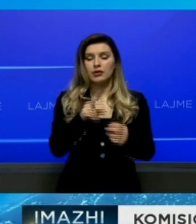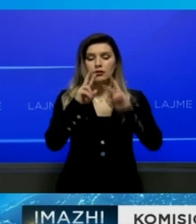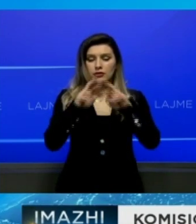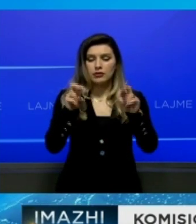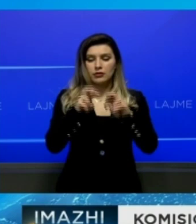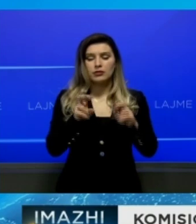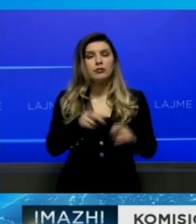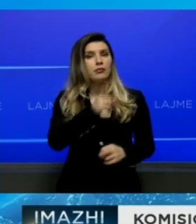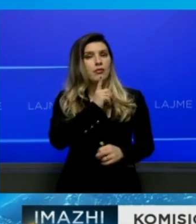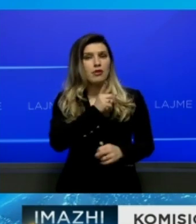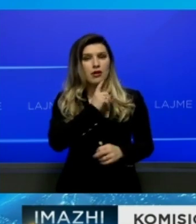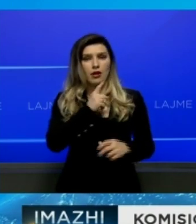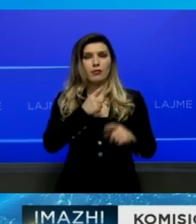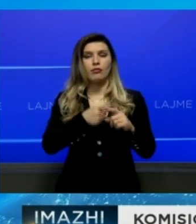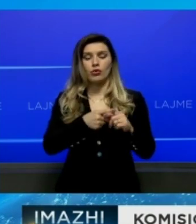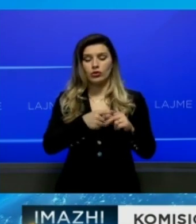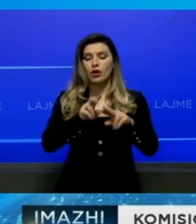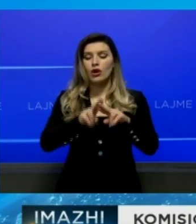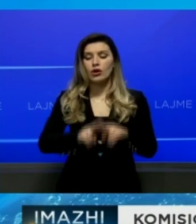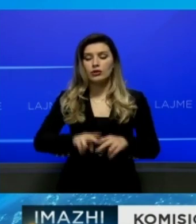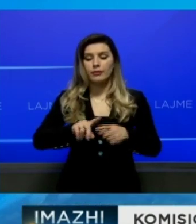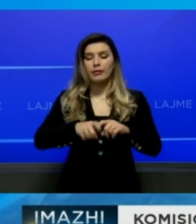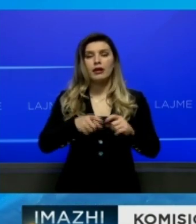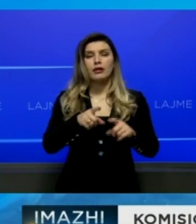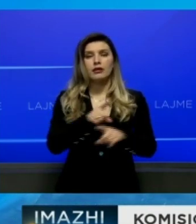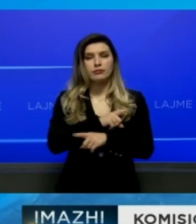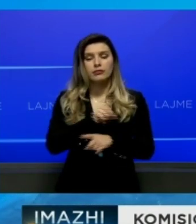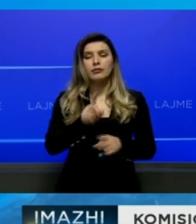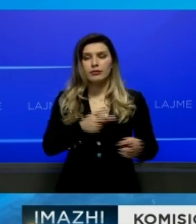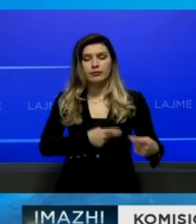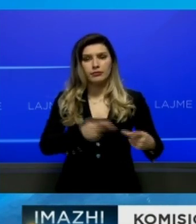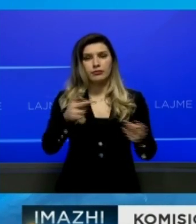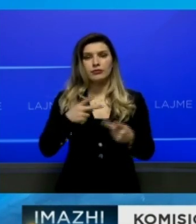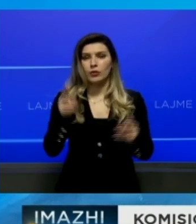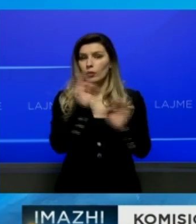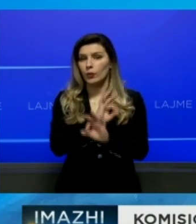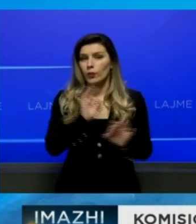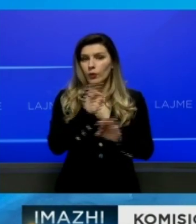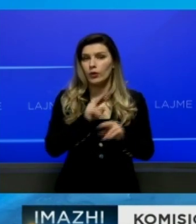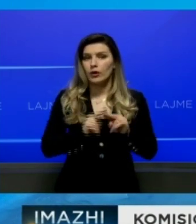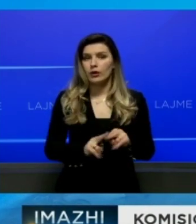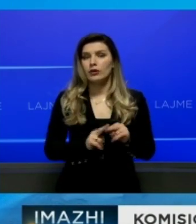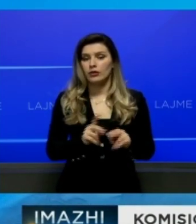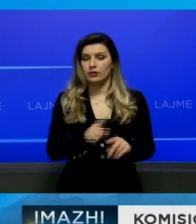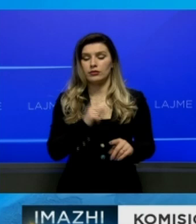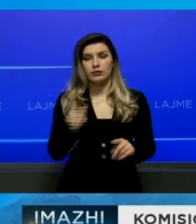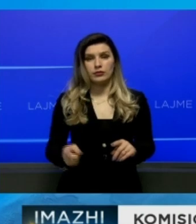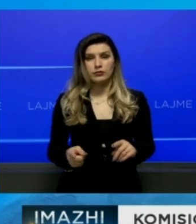dhe këthimi i tyre medjeve postmortore ka të bëj që